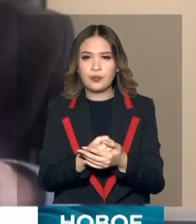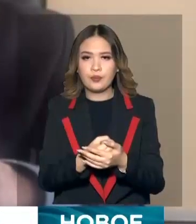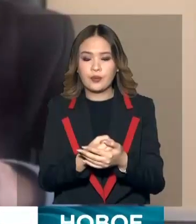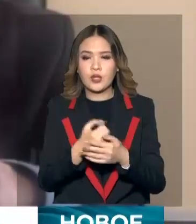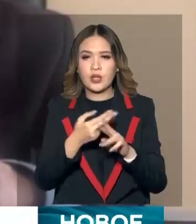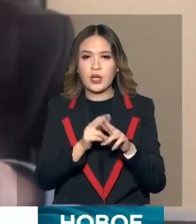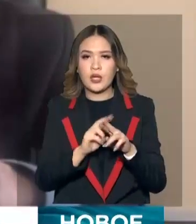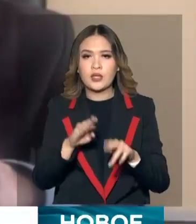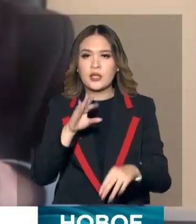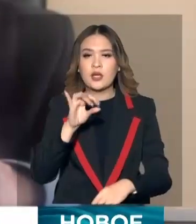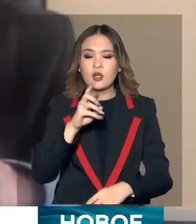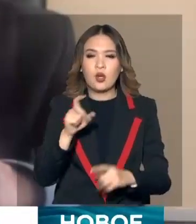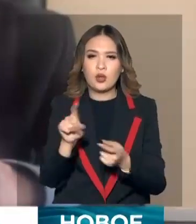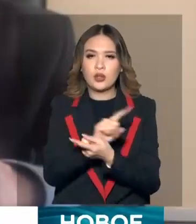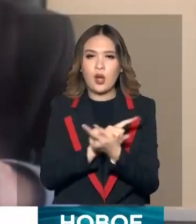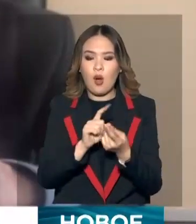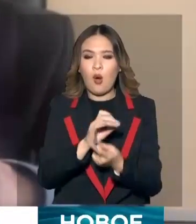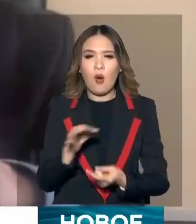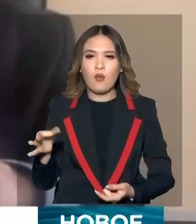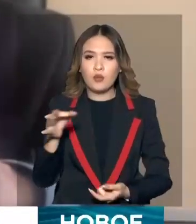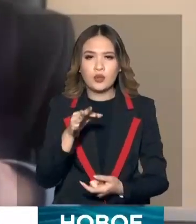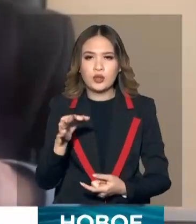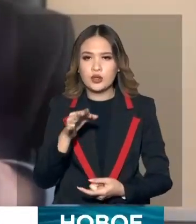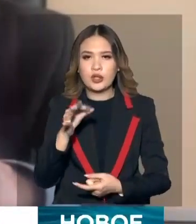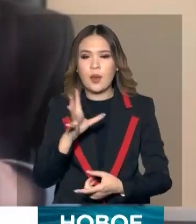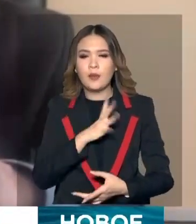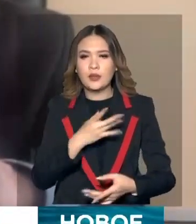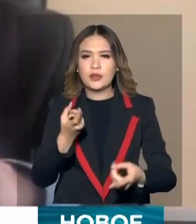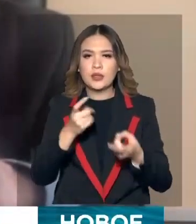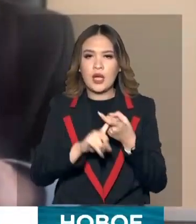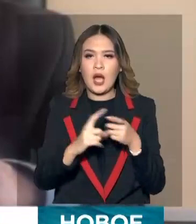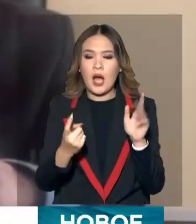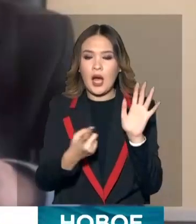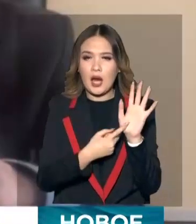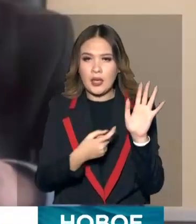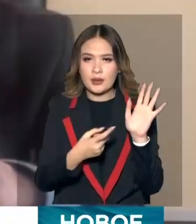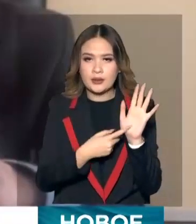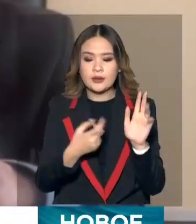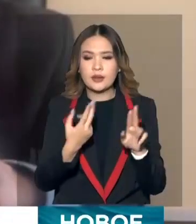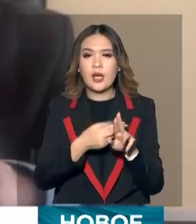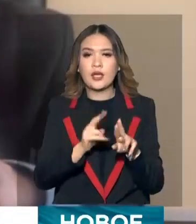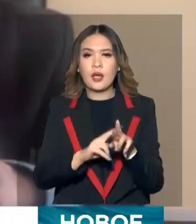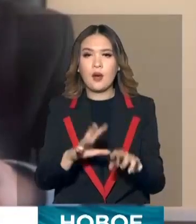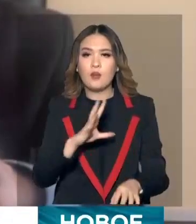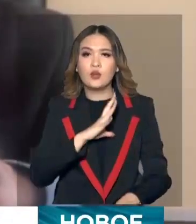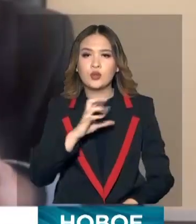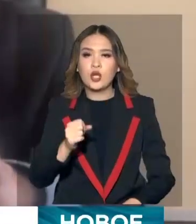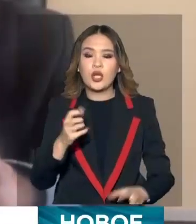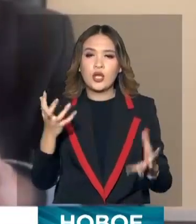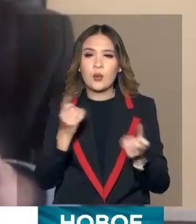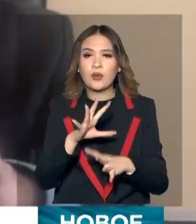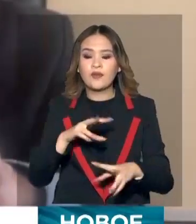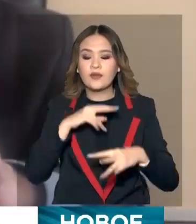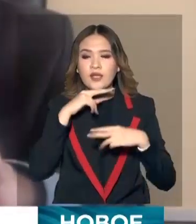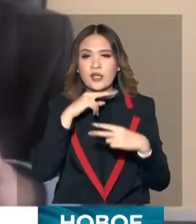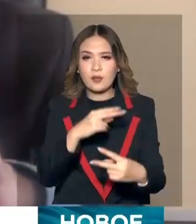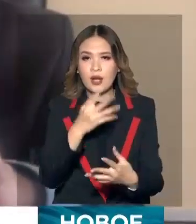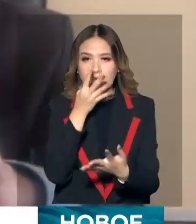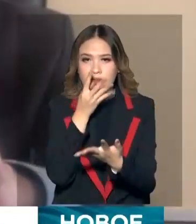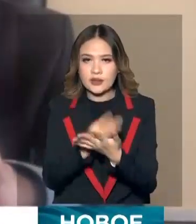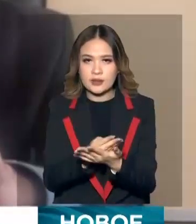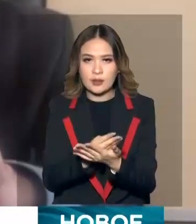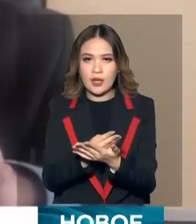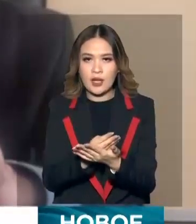Раньше до территориальных перемен область зависела от Карагандинской и, возможно, не получала должного внимания